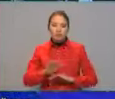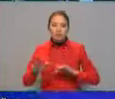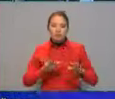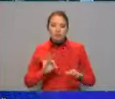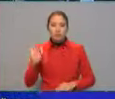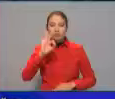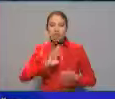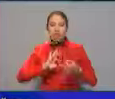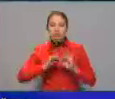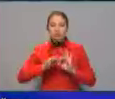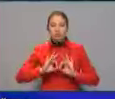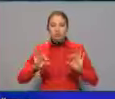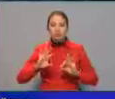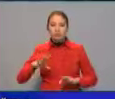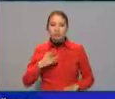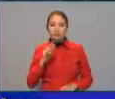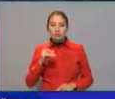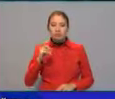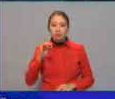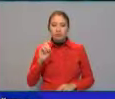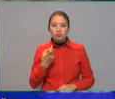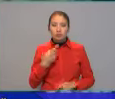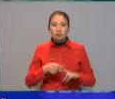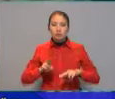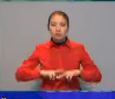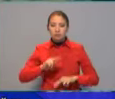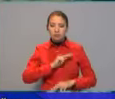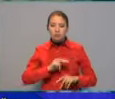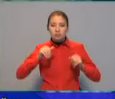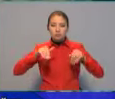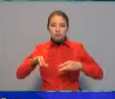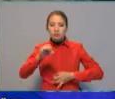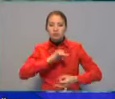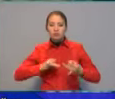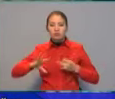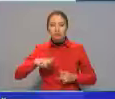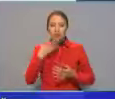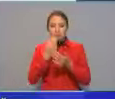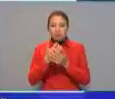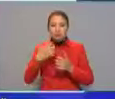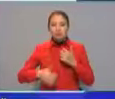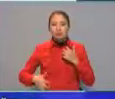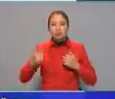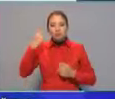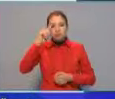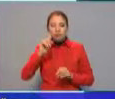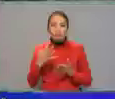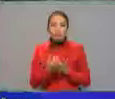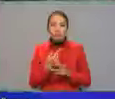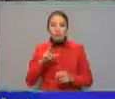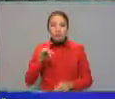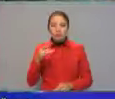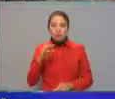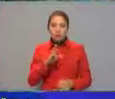жұмыстарға тоқталды. Кардиохирургия саласындағы өзекті мәселелердің шешімін талқылаған дәрігерлер ортақ пікірге келді. Яғни перфузиялық